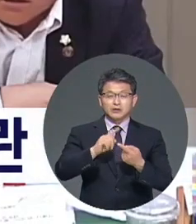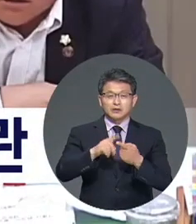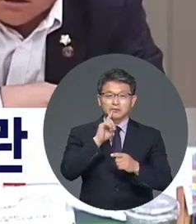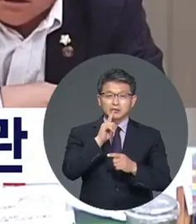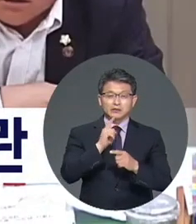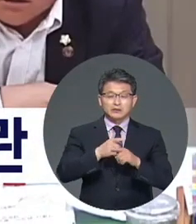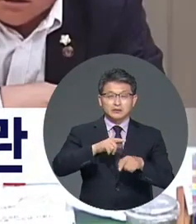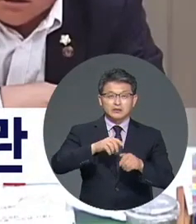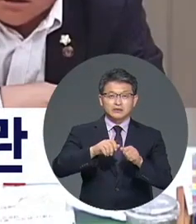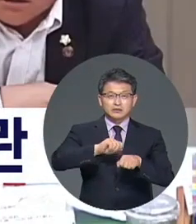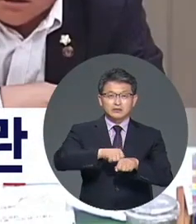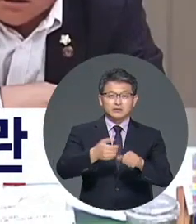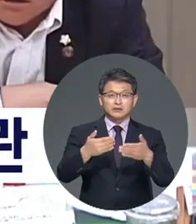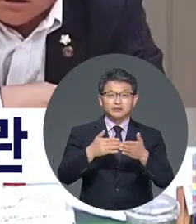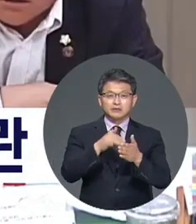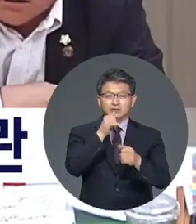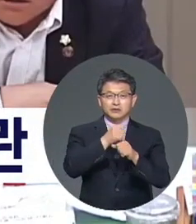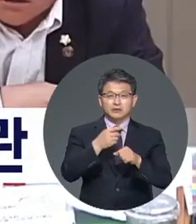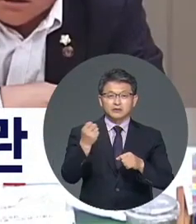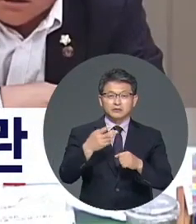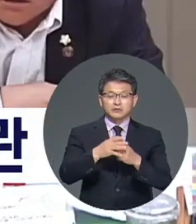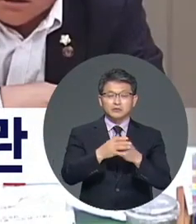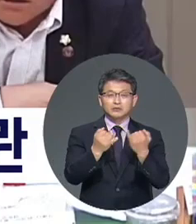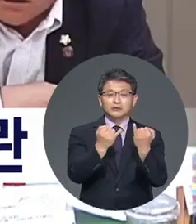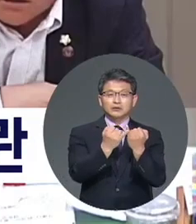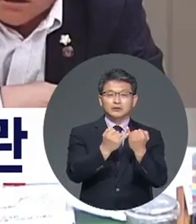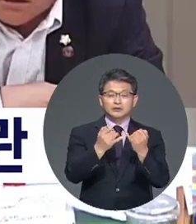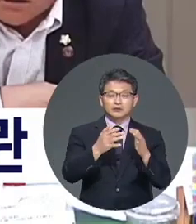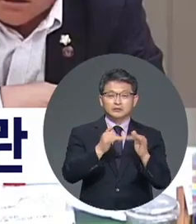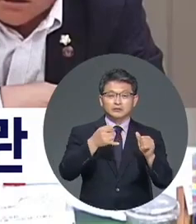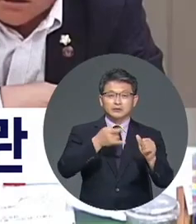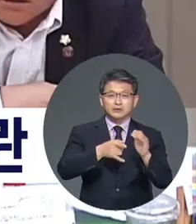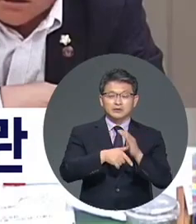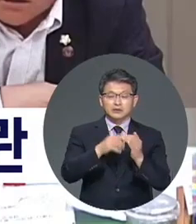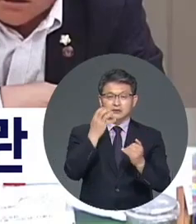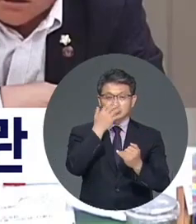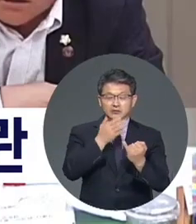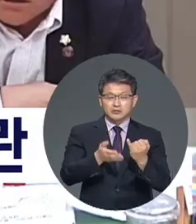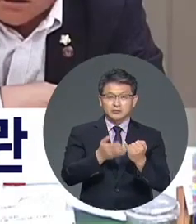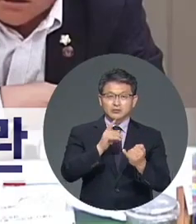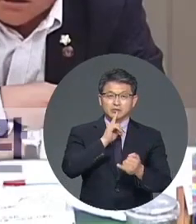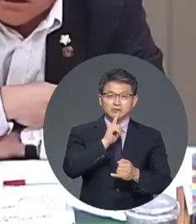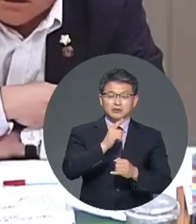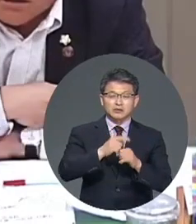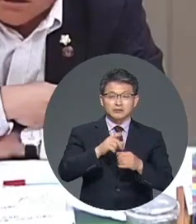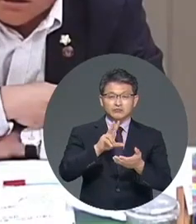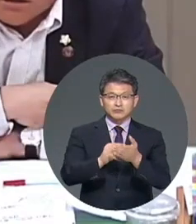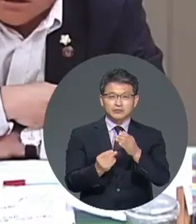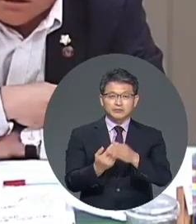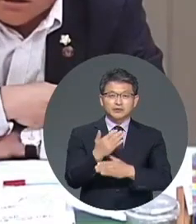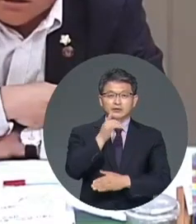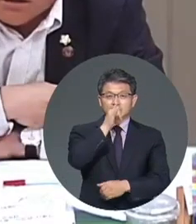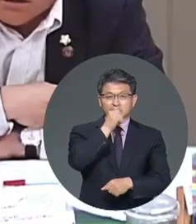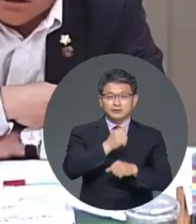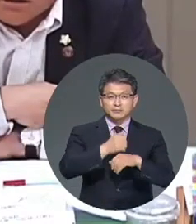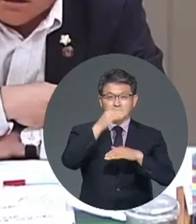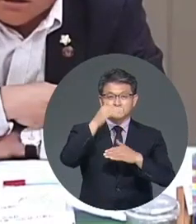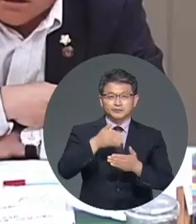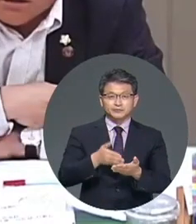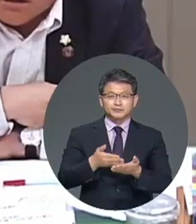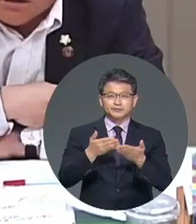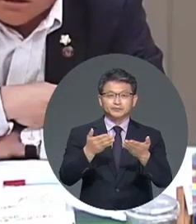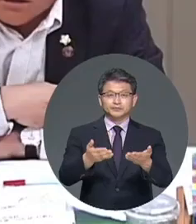실패 징계를 받았는데요 이번에는 다수의 여성 주민들에게 성희롱 발언을 했다는 논란이 불거졌습니다 정성호